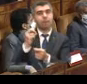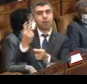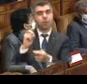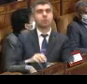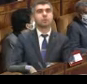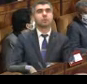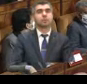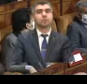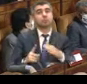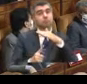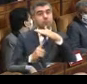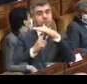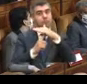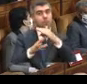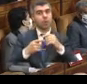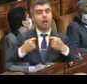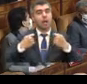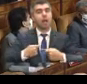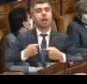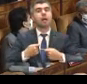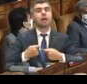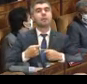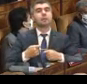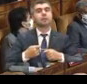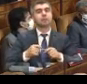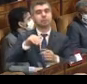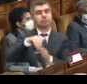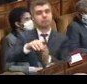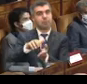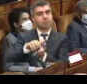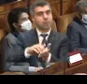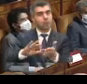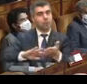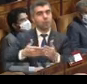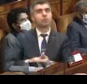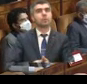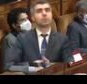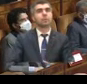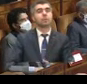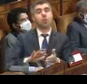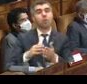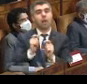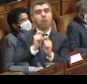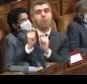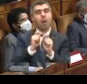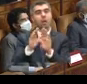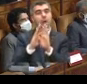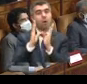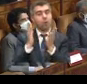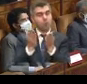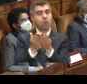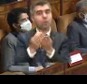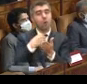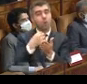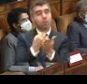خلال نقطة نظام دارها السيد رئيس الفريق داخل لجنة المالية، وكذلك من خلال المناقشة العامة عبرنا عن مجموعة ديال التحفظات